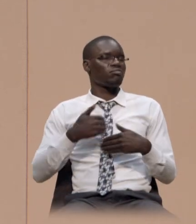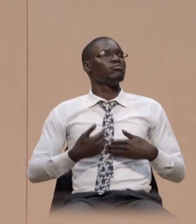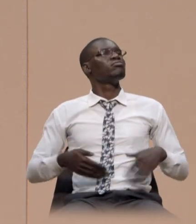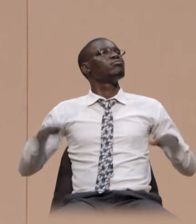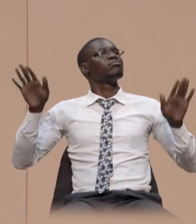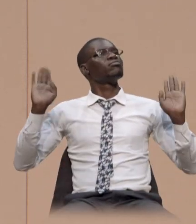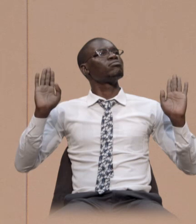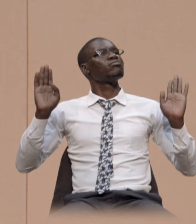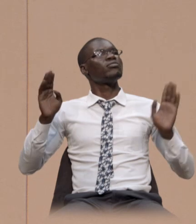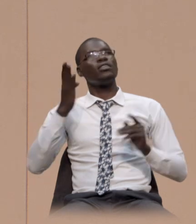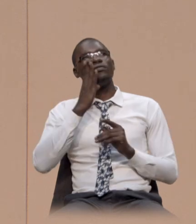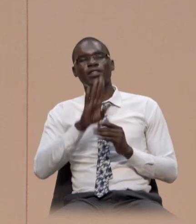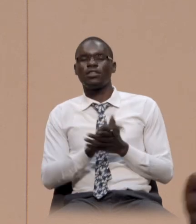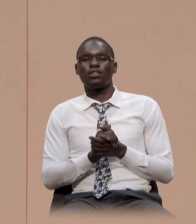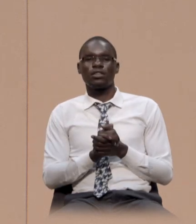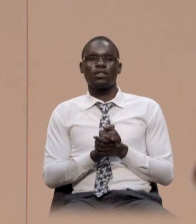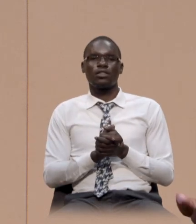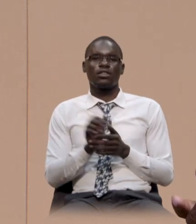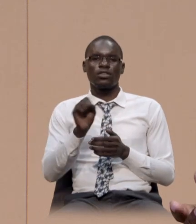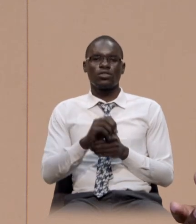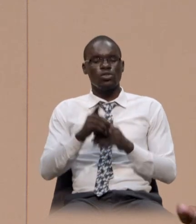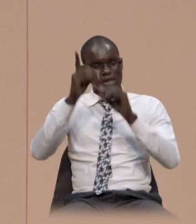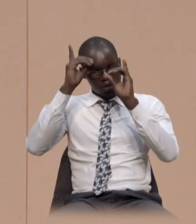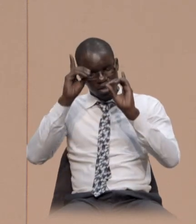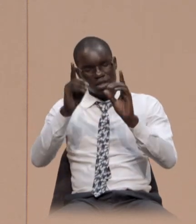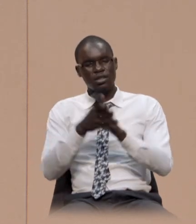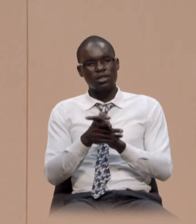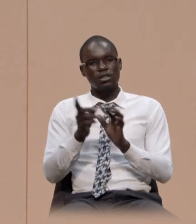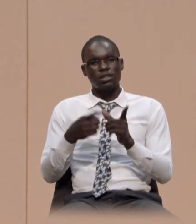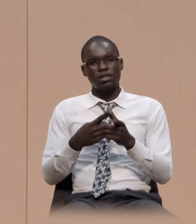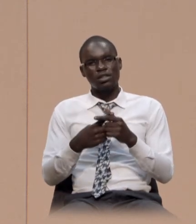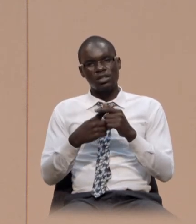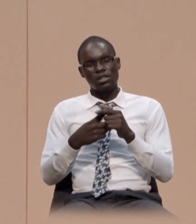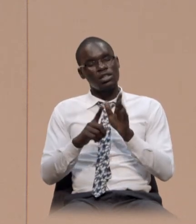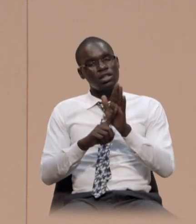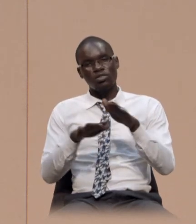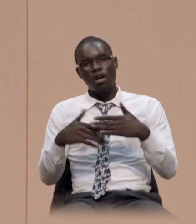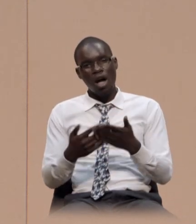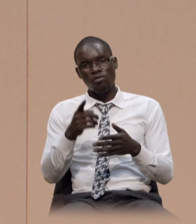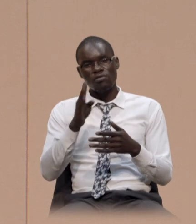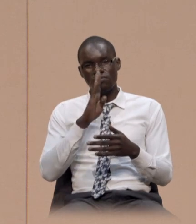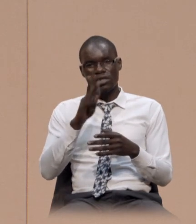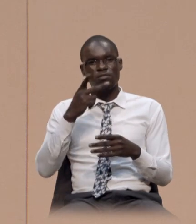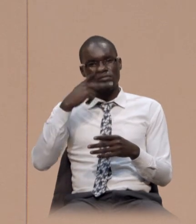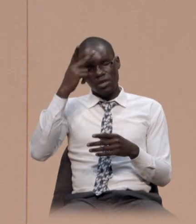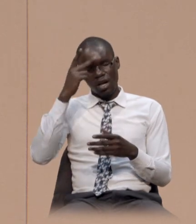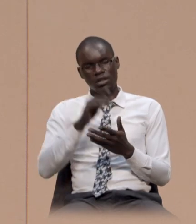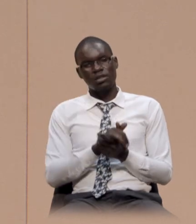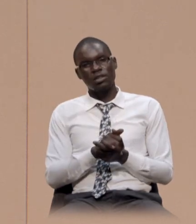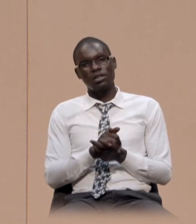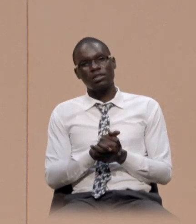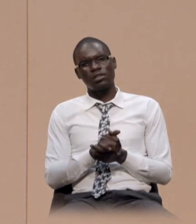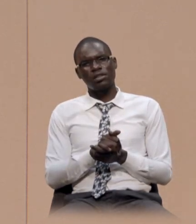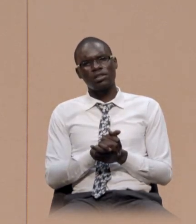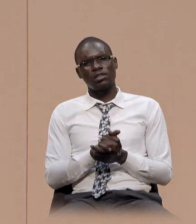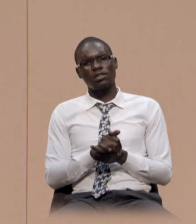kwisha. So itaamua tu, it will determine how you parent. Maana wewe, kama